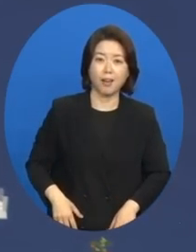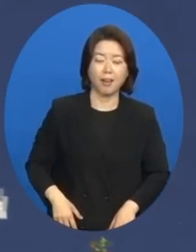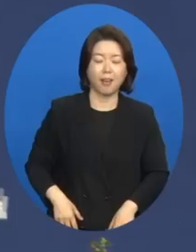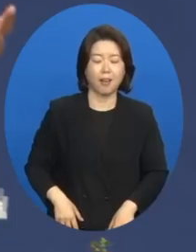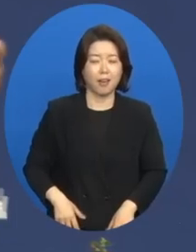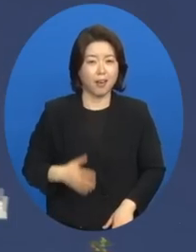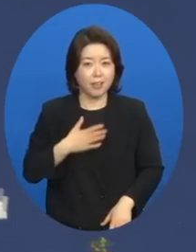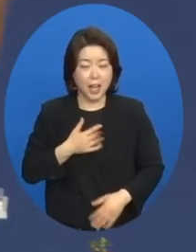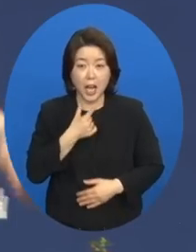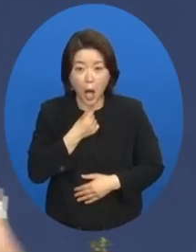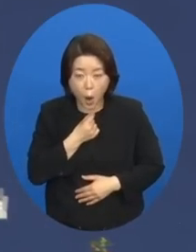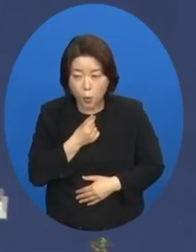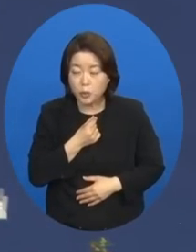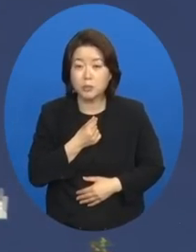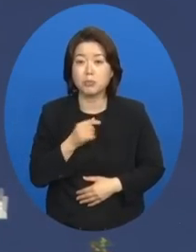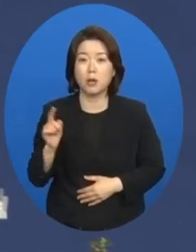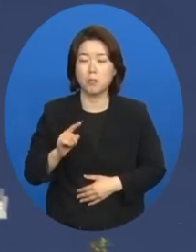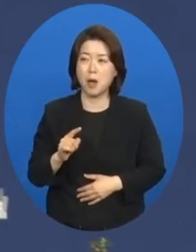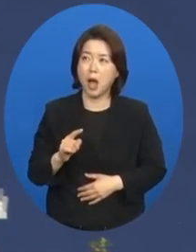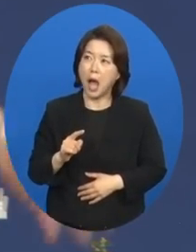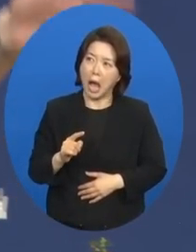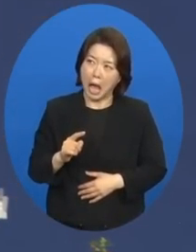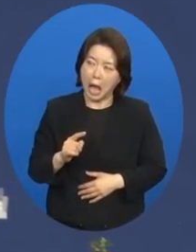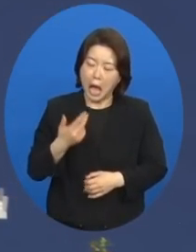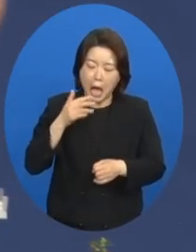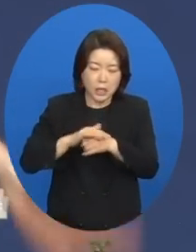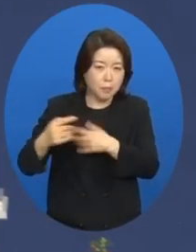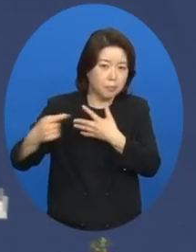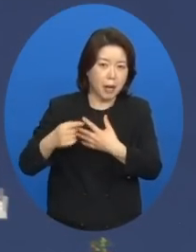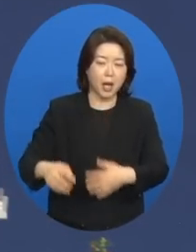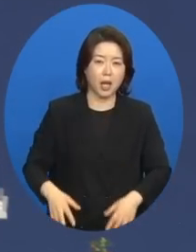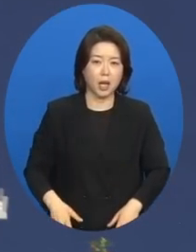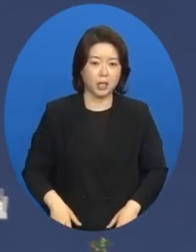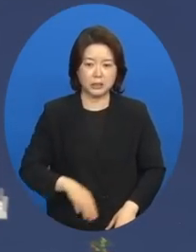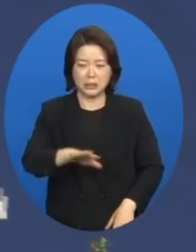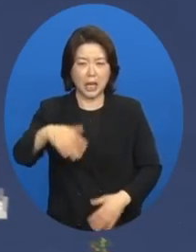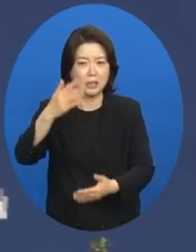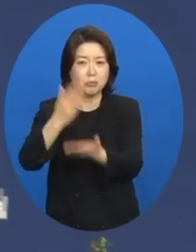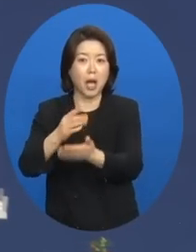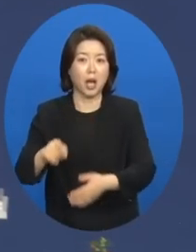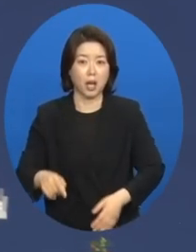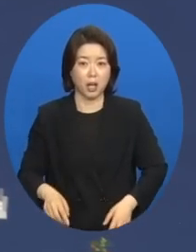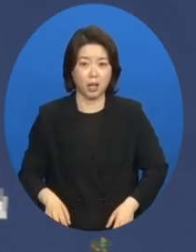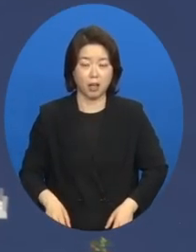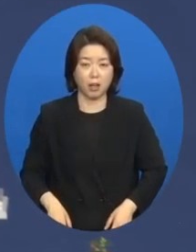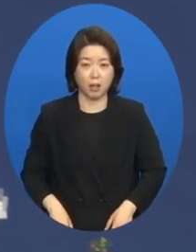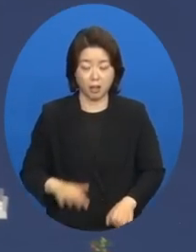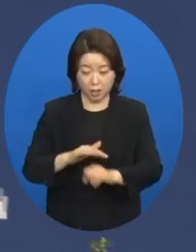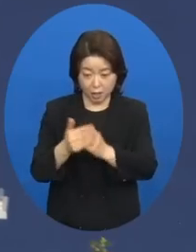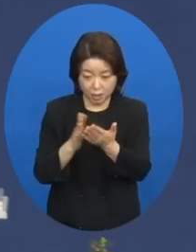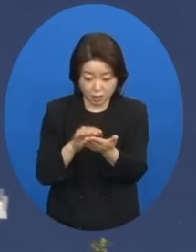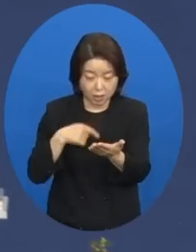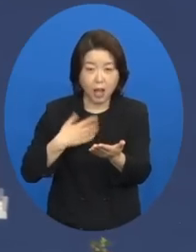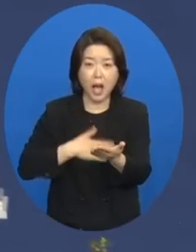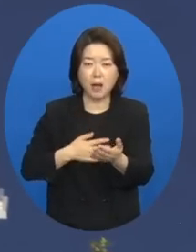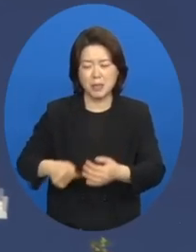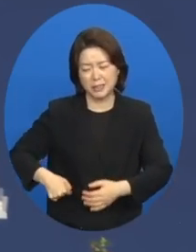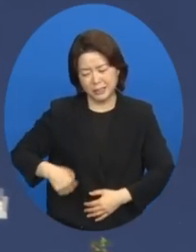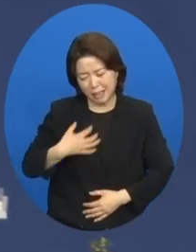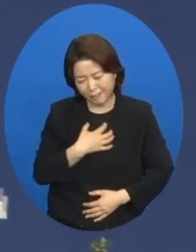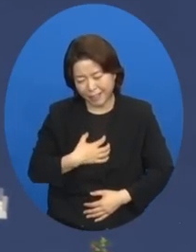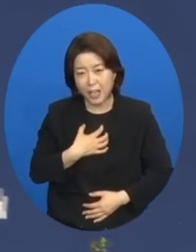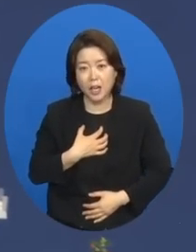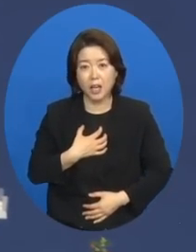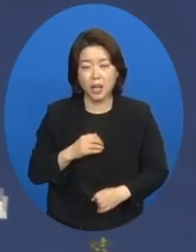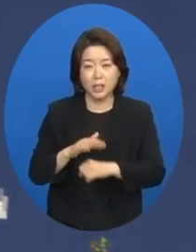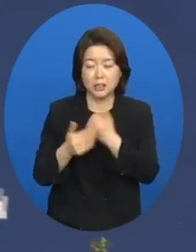그럼 내가 하고 싶은 건 기가 막히게 아셔가지고 전부 그런 걸 하지 말라 그랬어요. 그러니까 성경을 알면 양심이 괴로워서